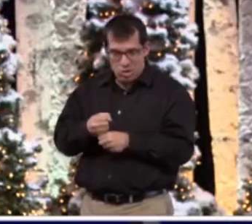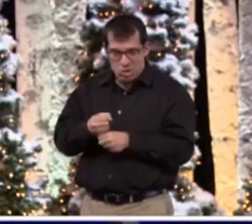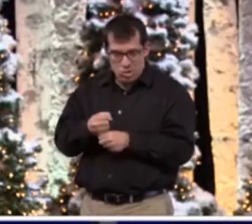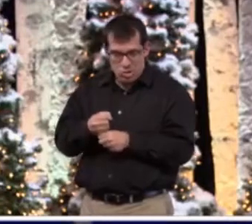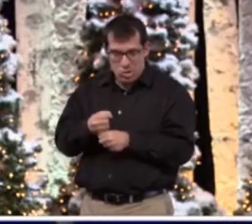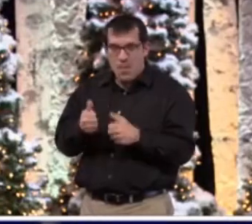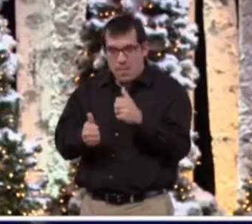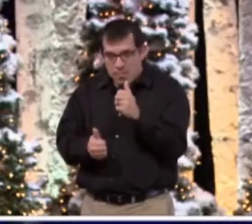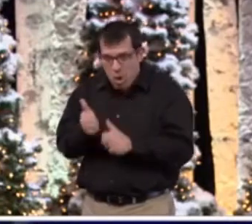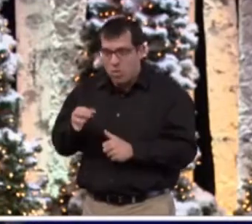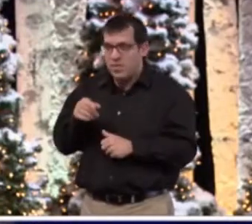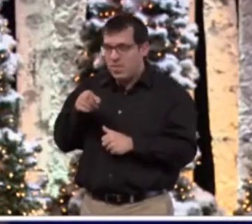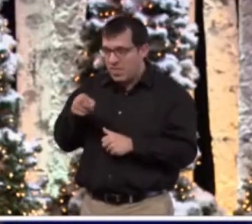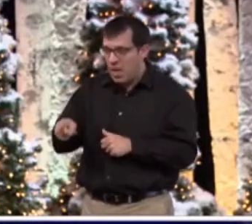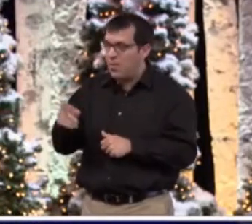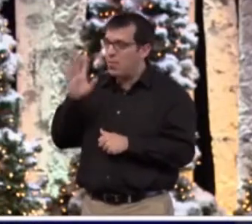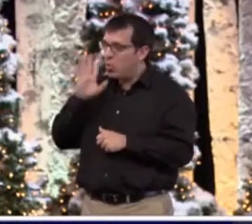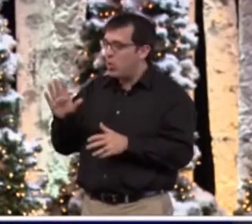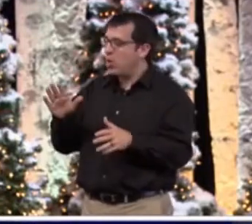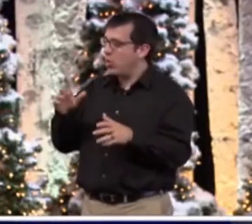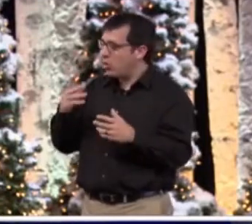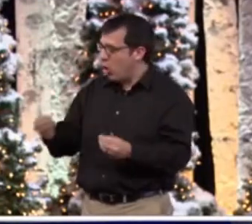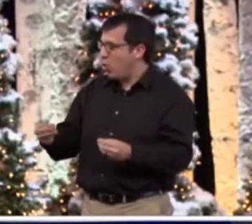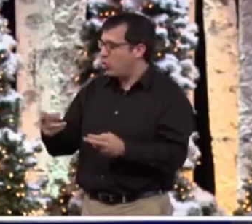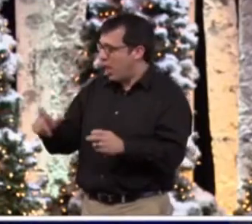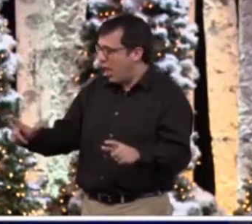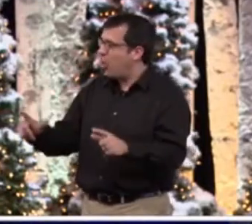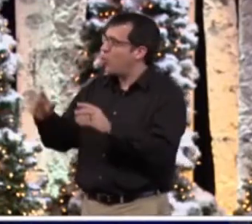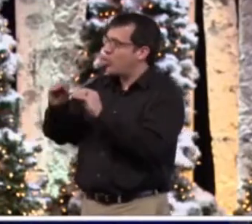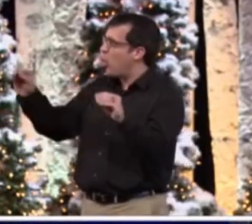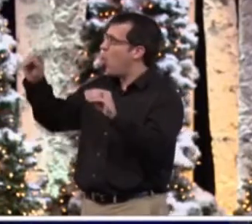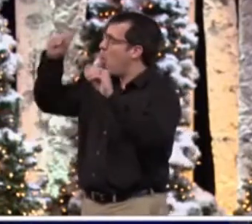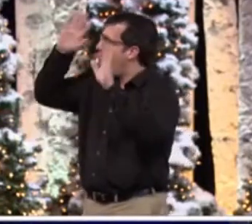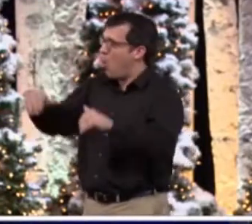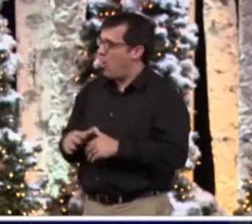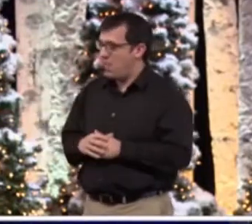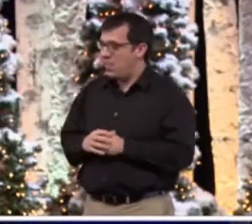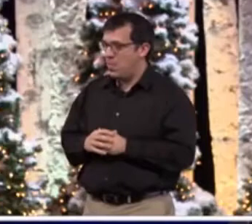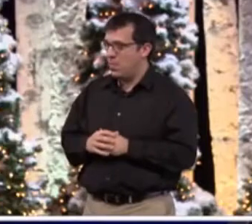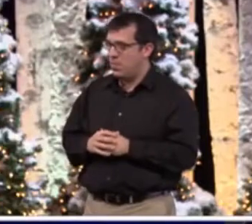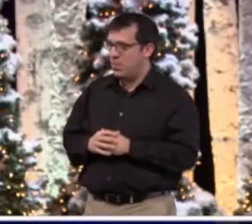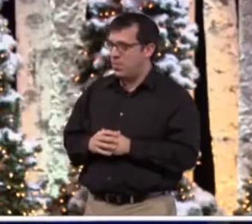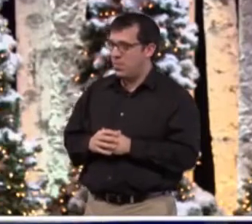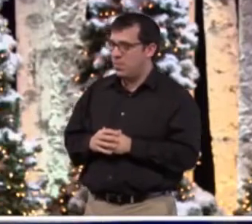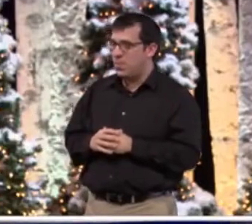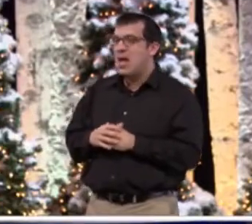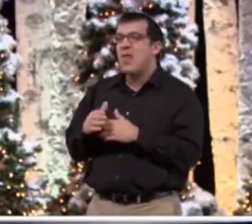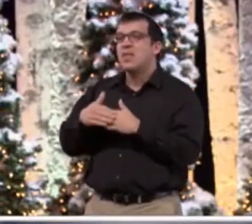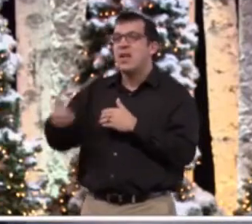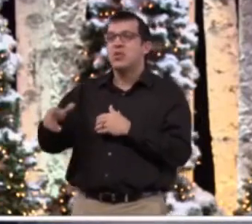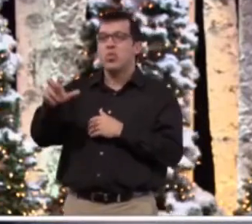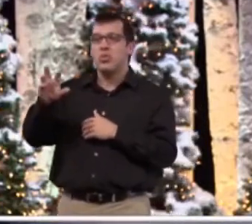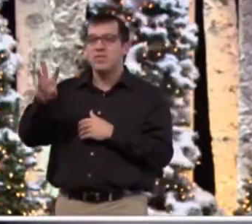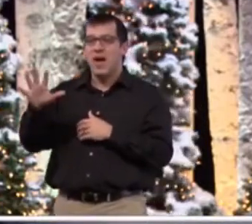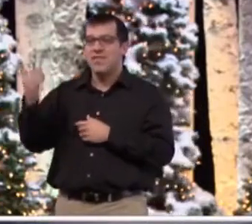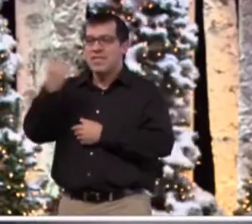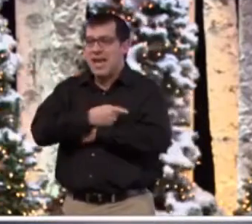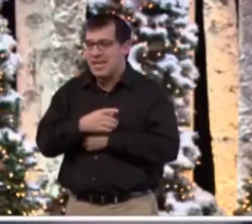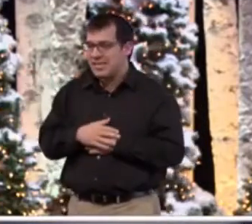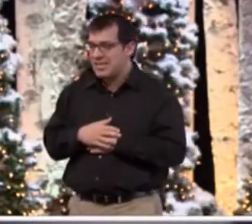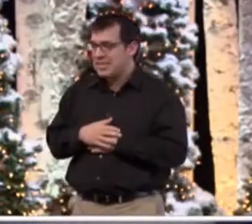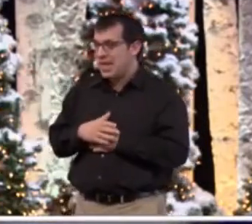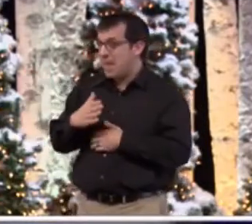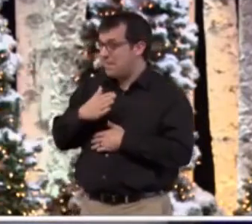अधिकांश ख्रीष्ट रहित अनन्ततामा आशा विहीन भएर जाने छन्। अबको 365 दिनहरुमा मेरो